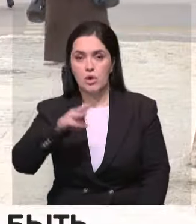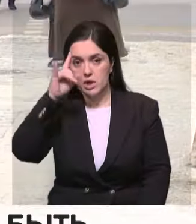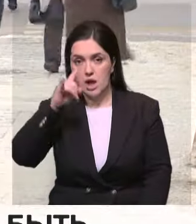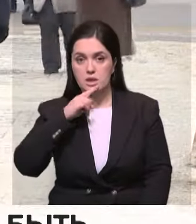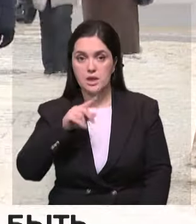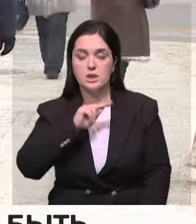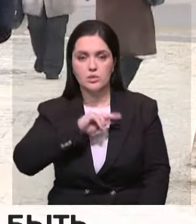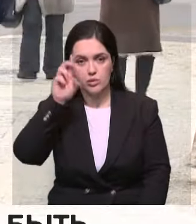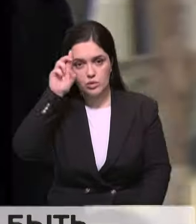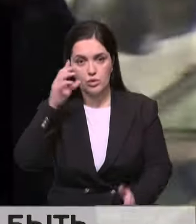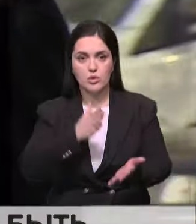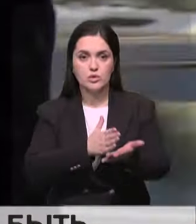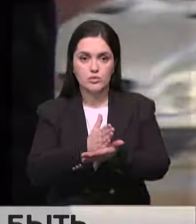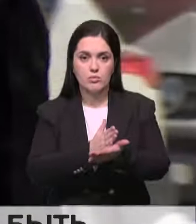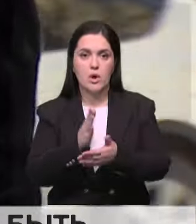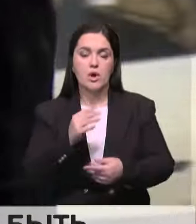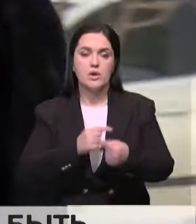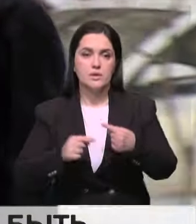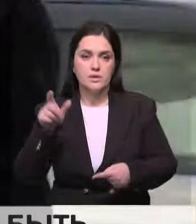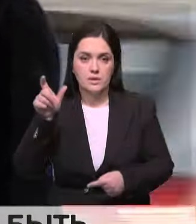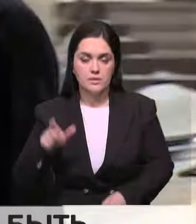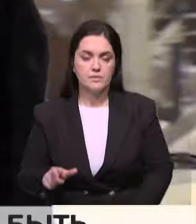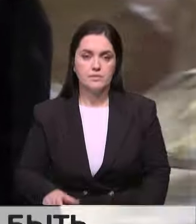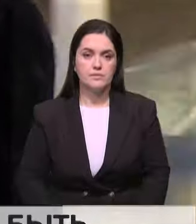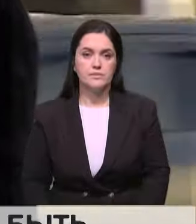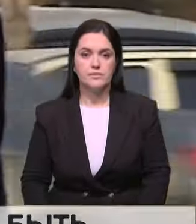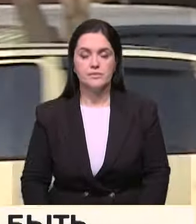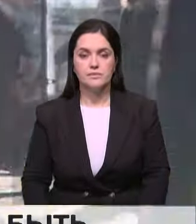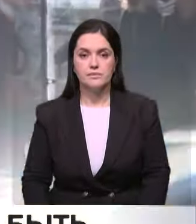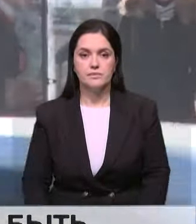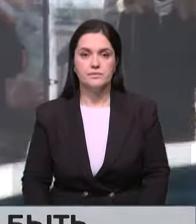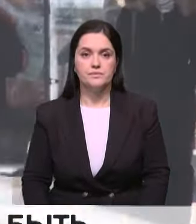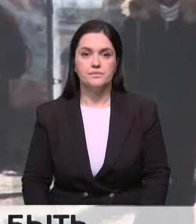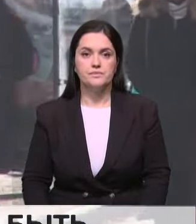миллиона казахстанцев. Это сотрудники госслужбы, квазигоссектора и предприниматели.